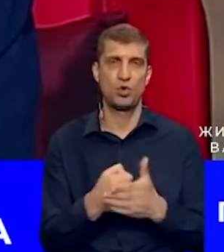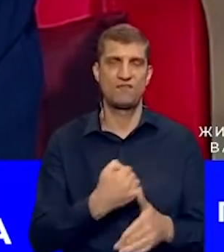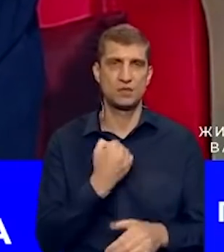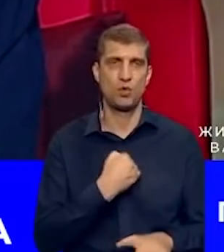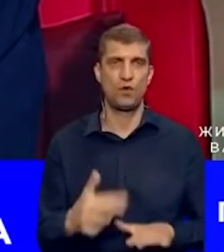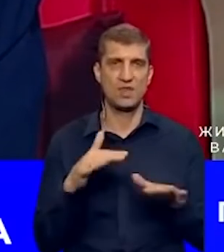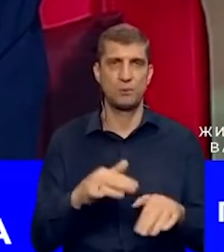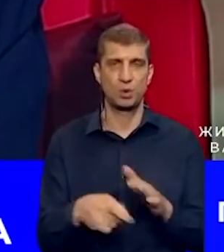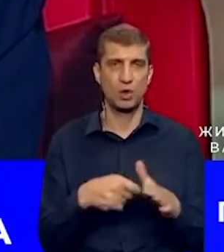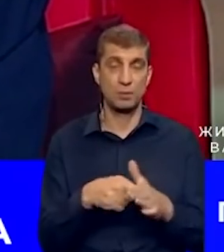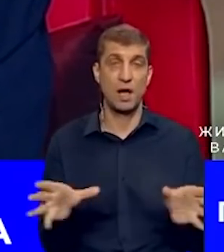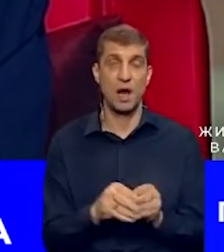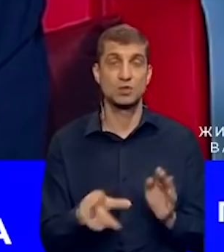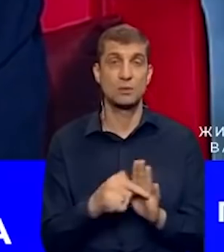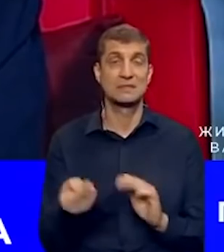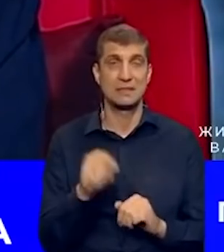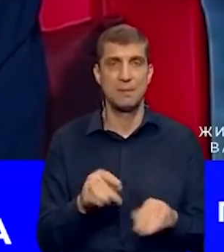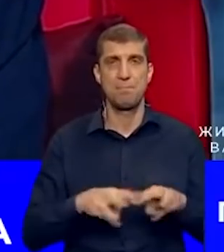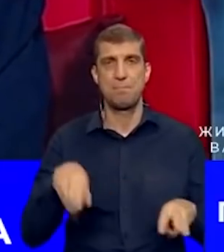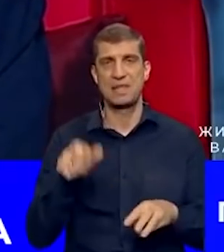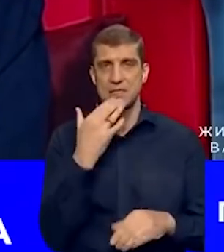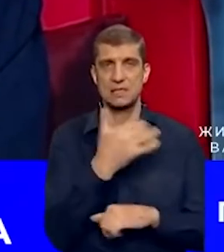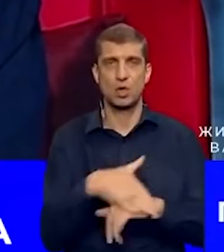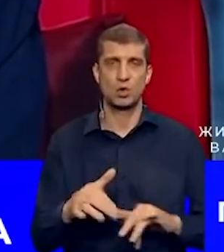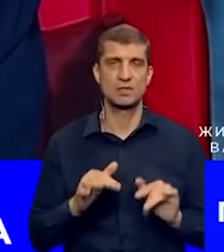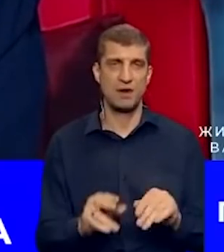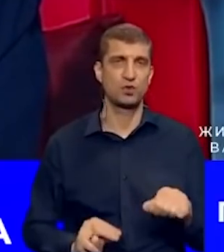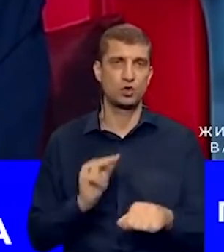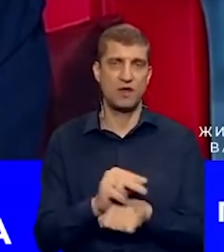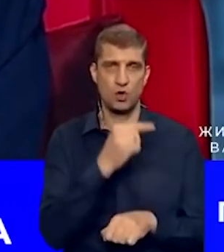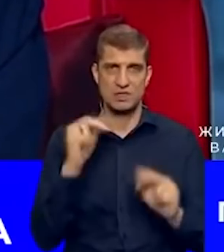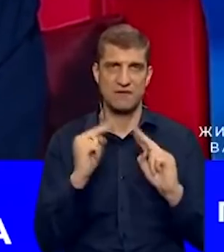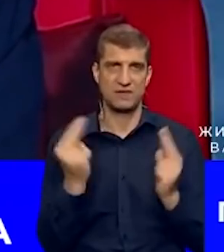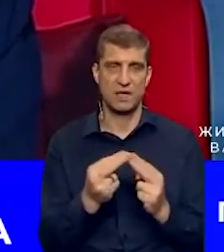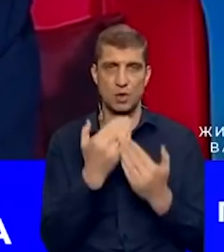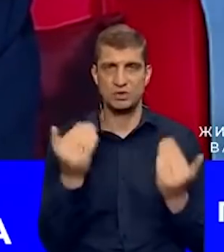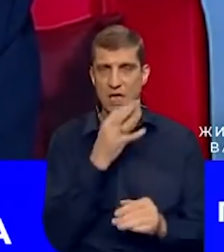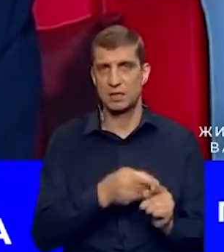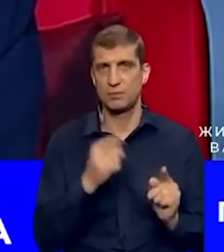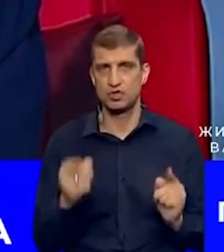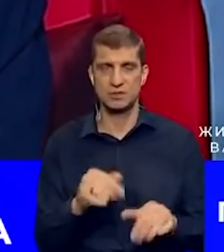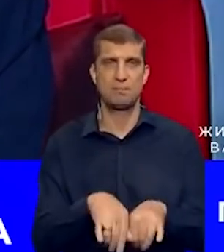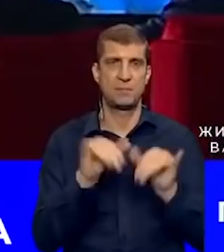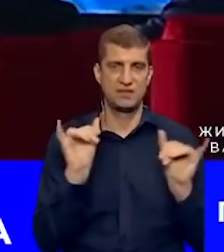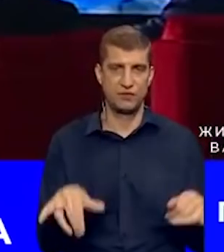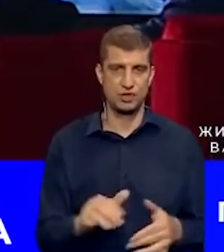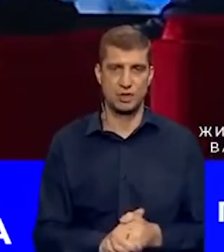військового нападу на Донбасі. Разом з тим міністр закордонних справ додав, Російська Федерація останнім часом